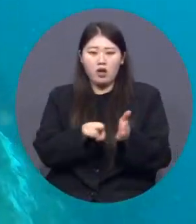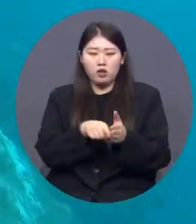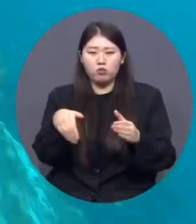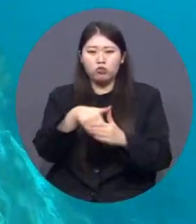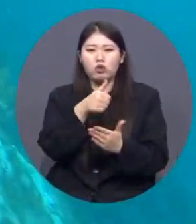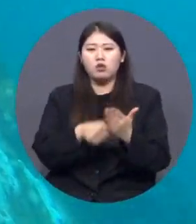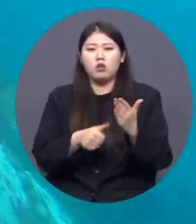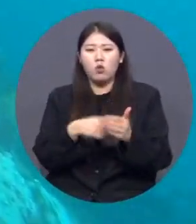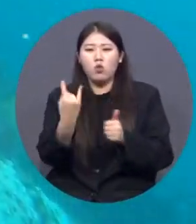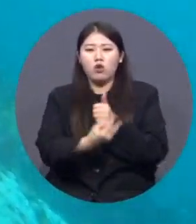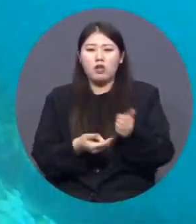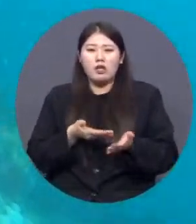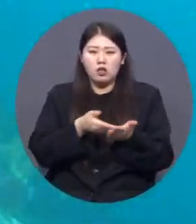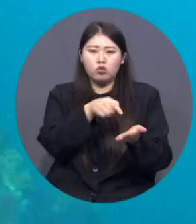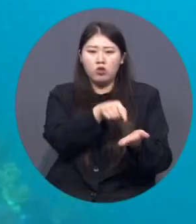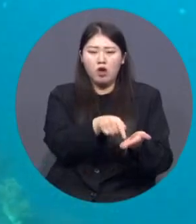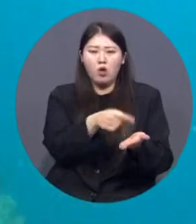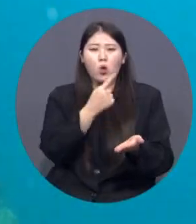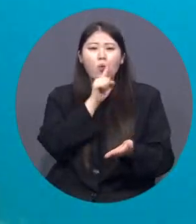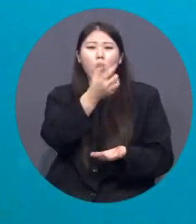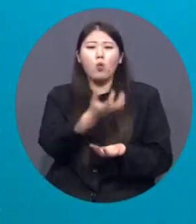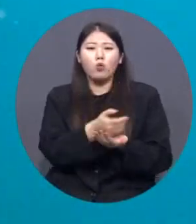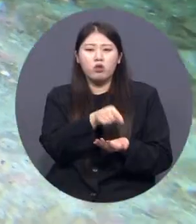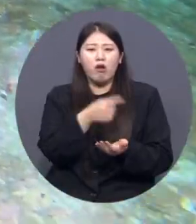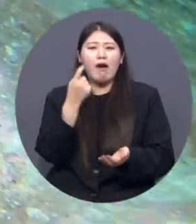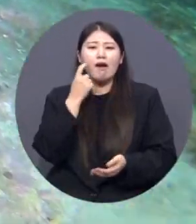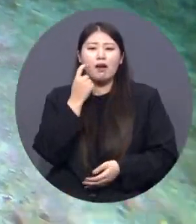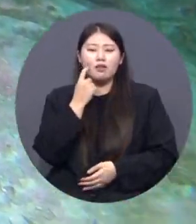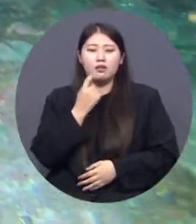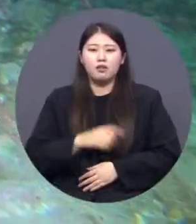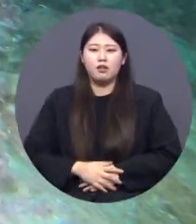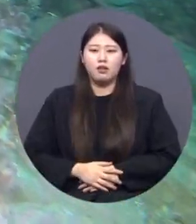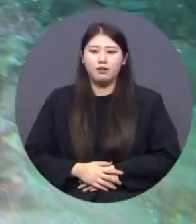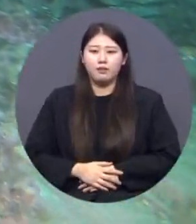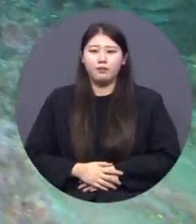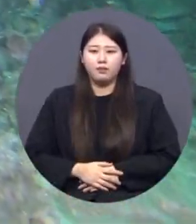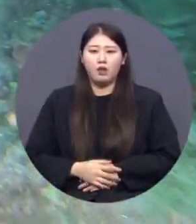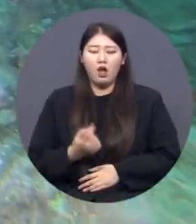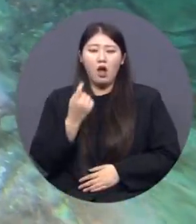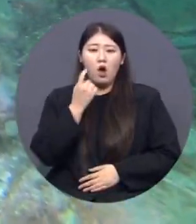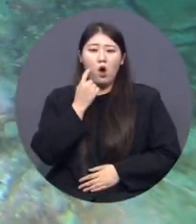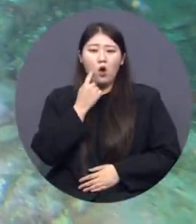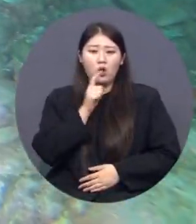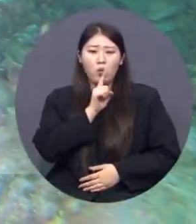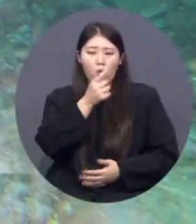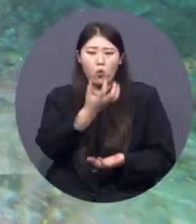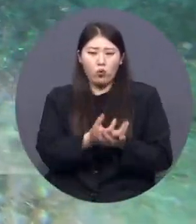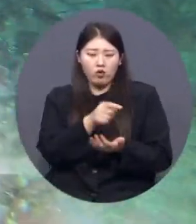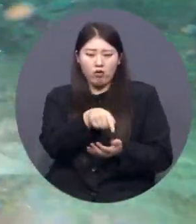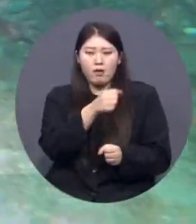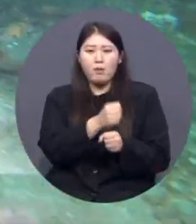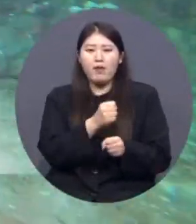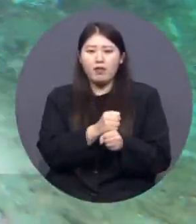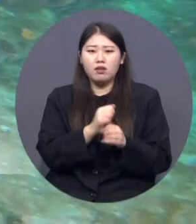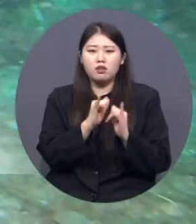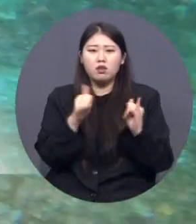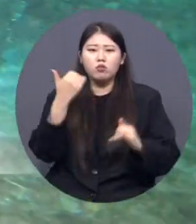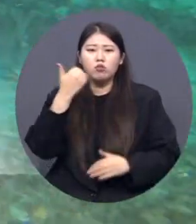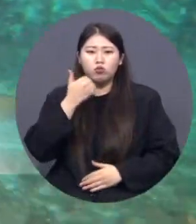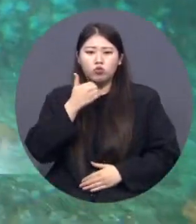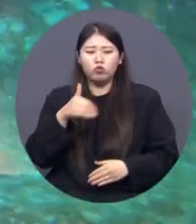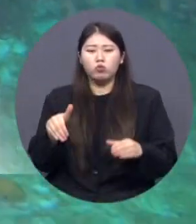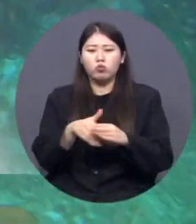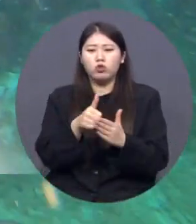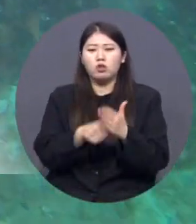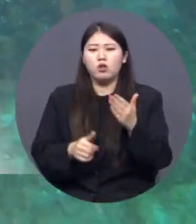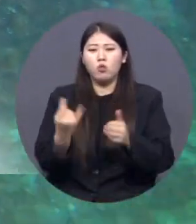제출된 보고서가 허위로 꾸며졌다는 겁니다. 허위 보고서를 작성해 준 건 문화재위원회